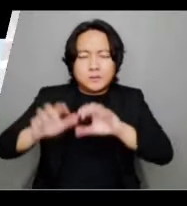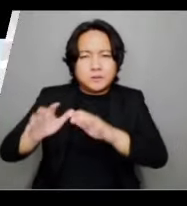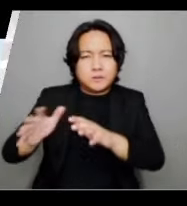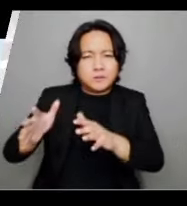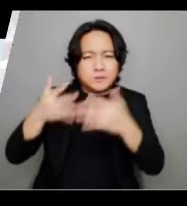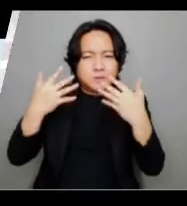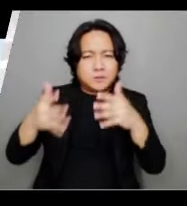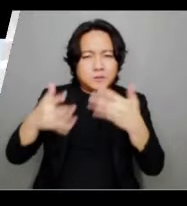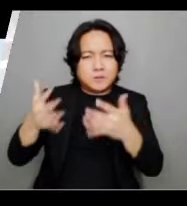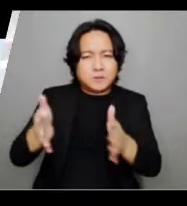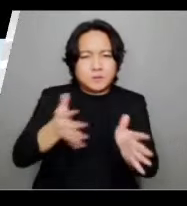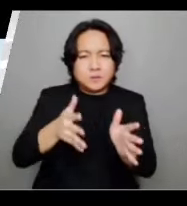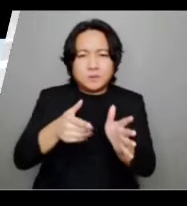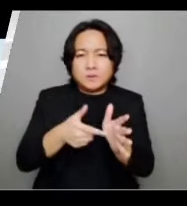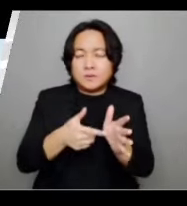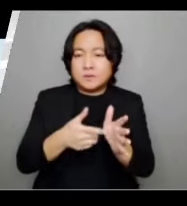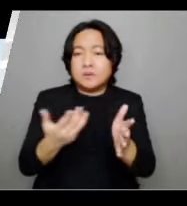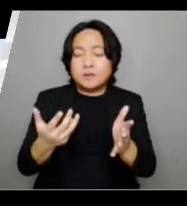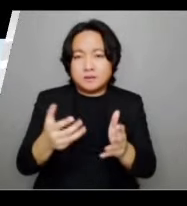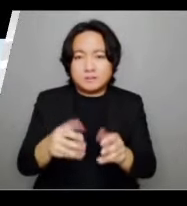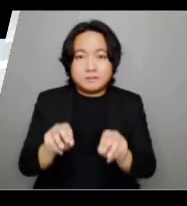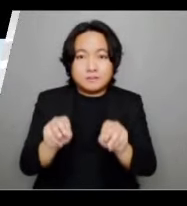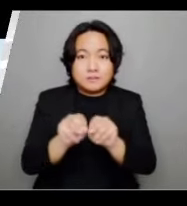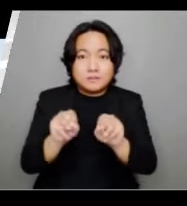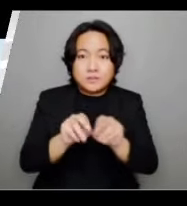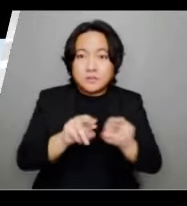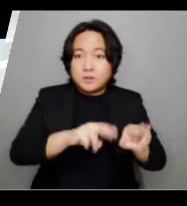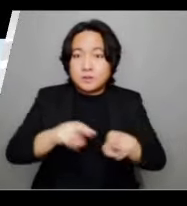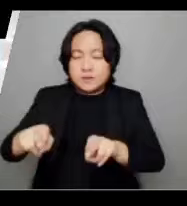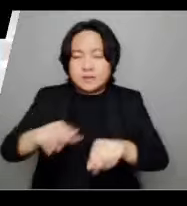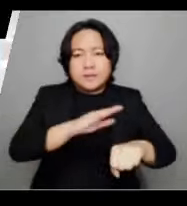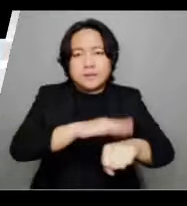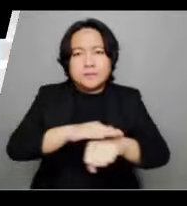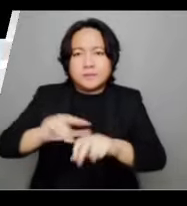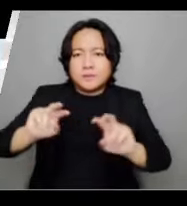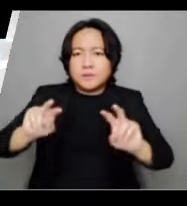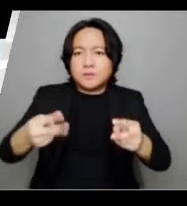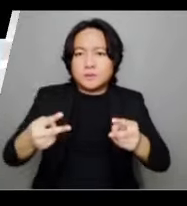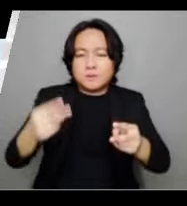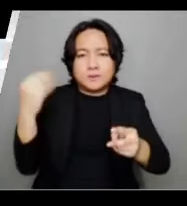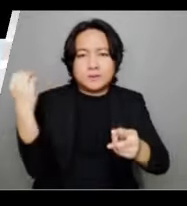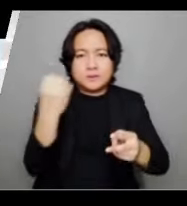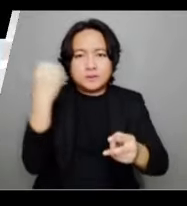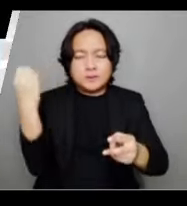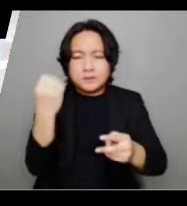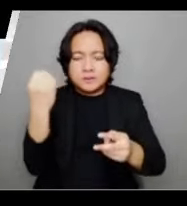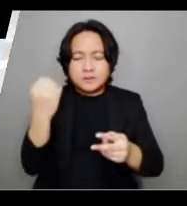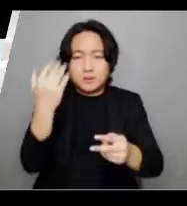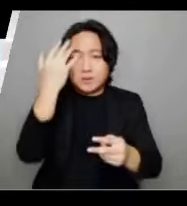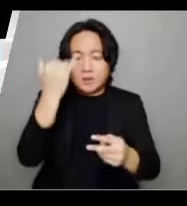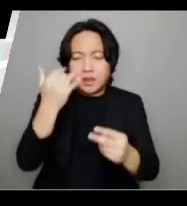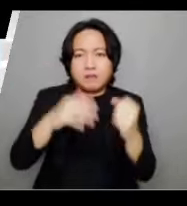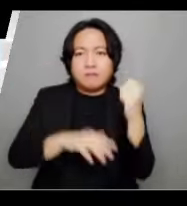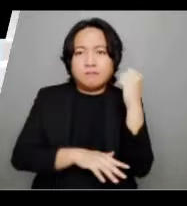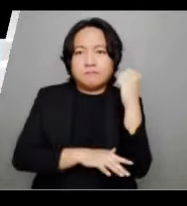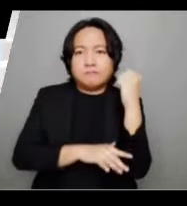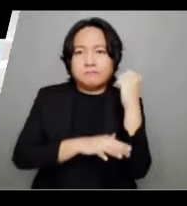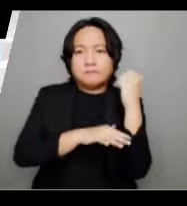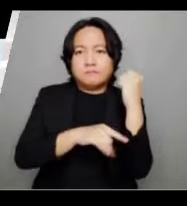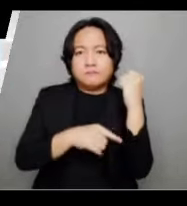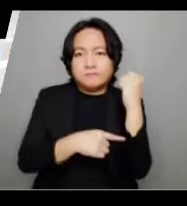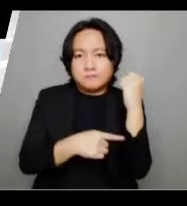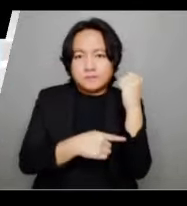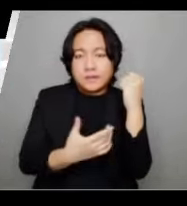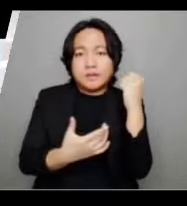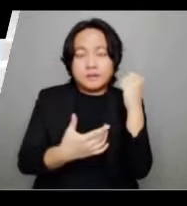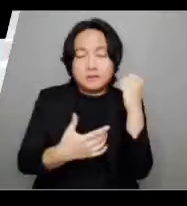second alarm ang Marikina River. Matapos nitong maabot ng 16.8 meters, maagang nagsara ang mga establisimiento, lalo't